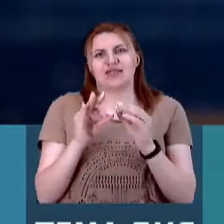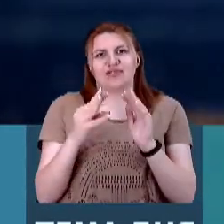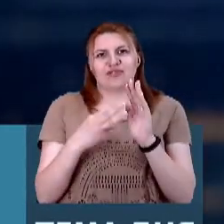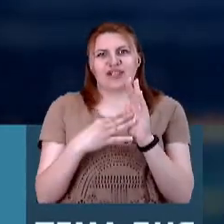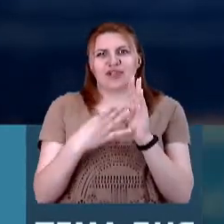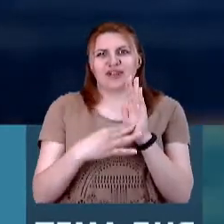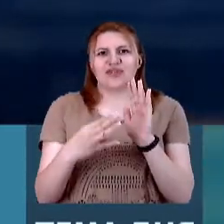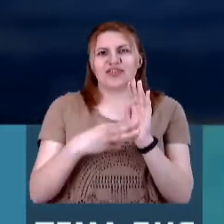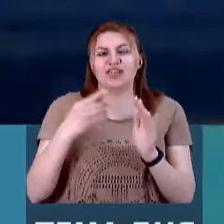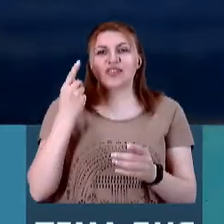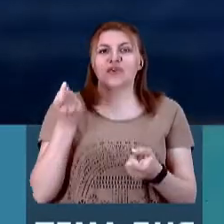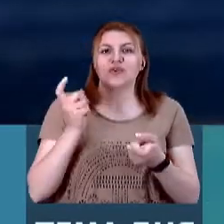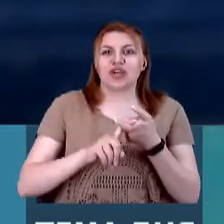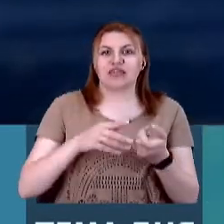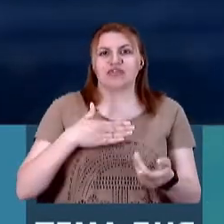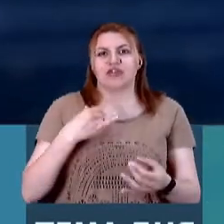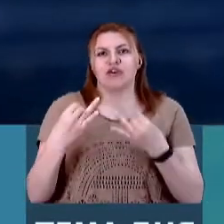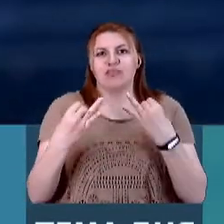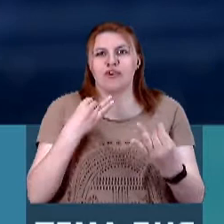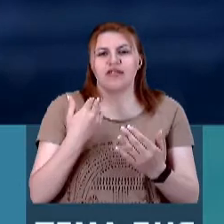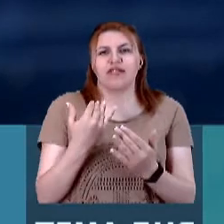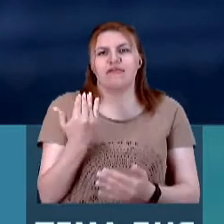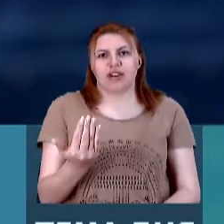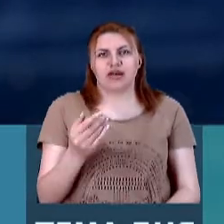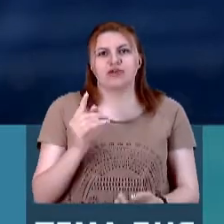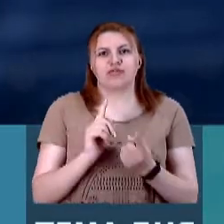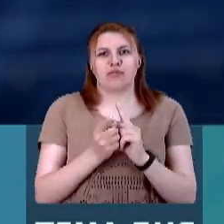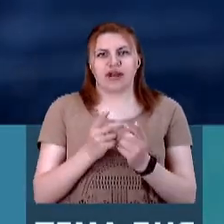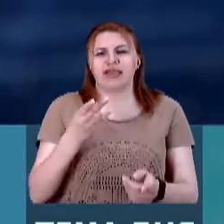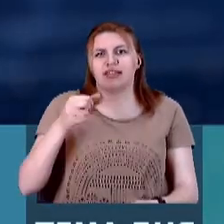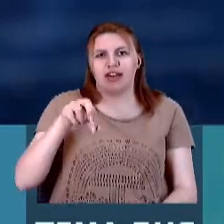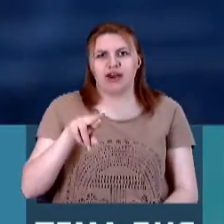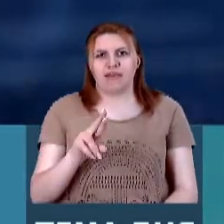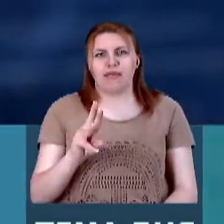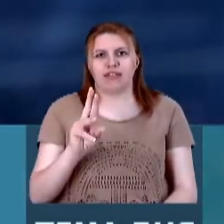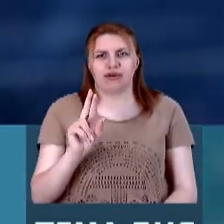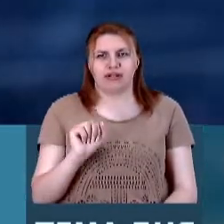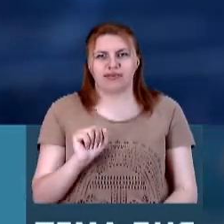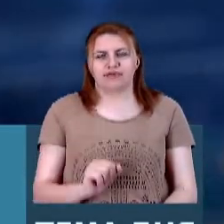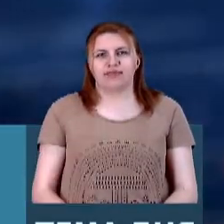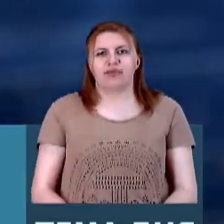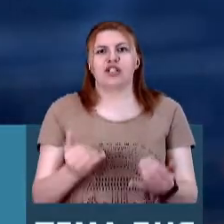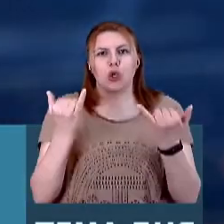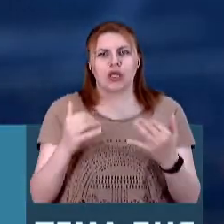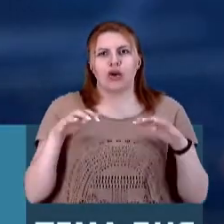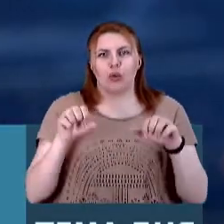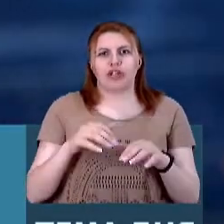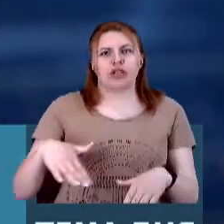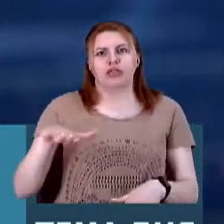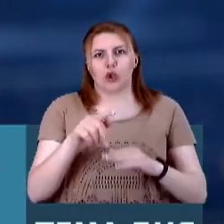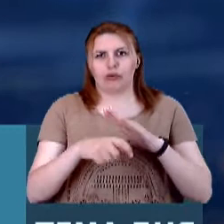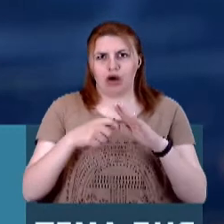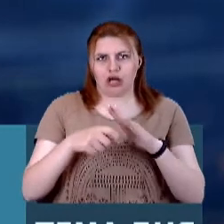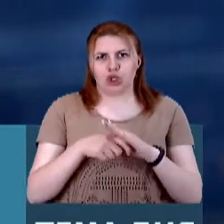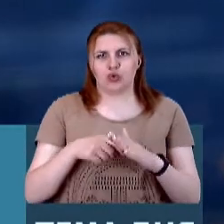050-210-08-98. Долучайтесь до нашої розмови і ви. Сурдопереклад сьогоднішнього ефіру здійснює Наталія Маленка. Сьогодні на окупованих територіях